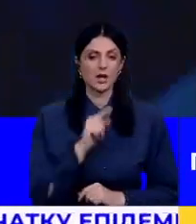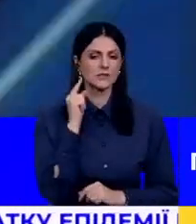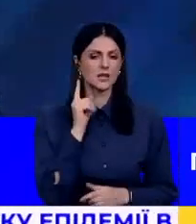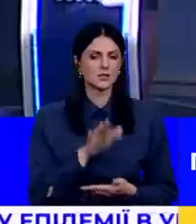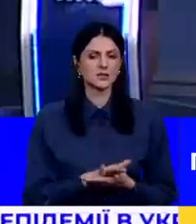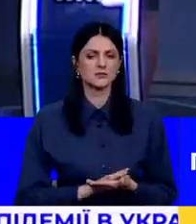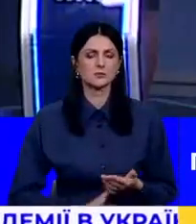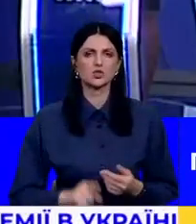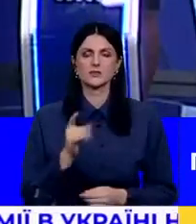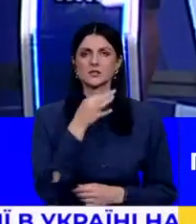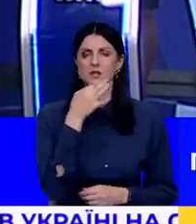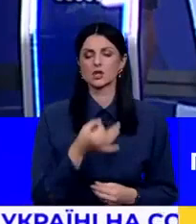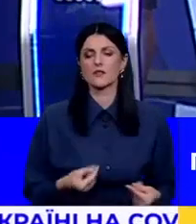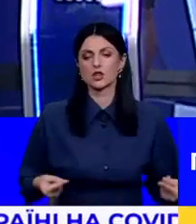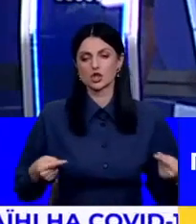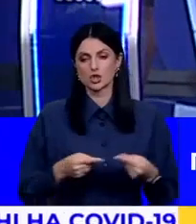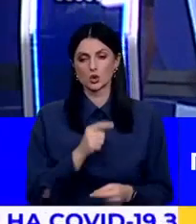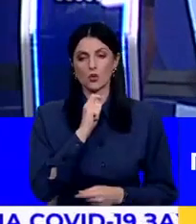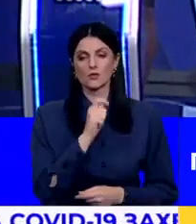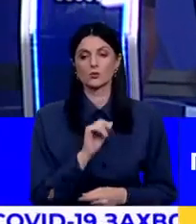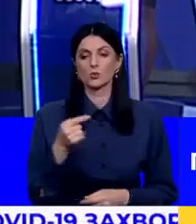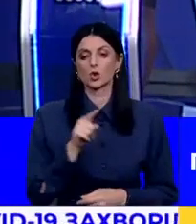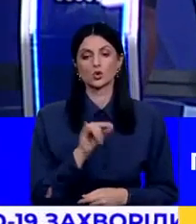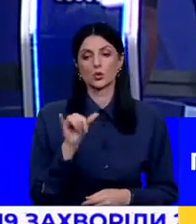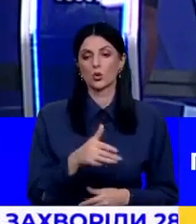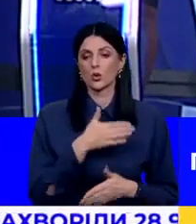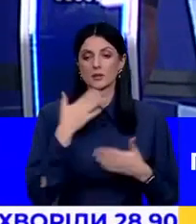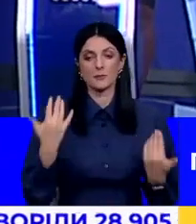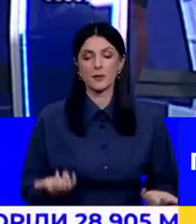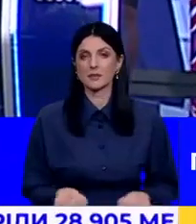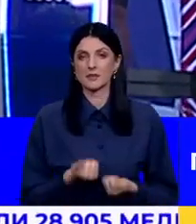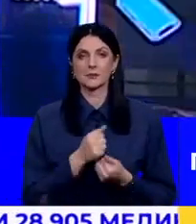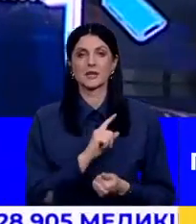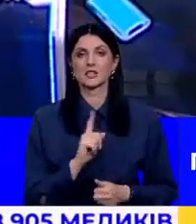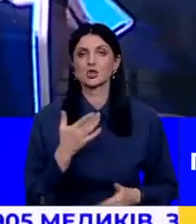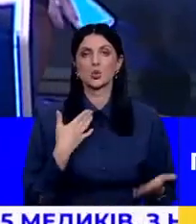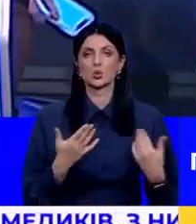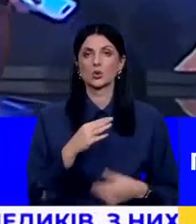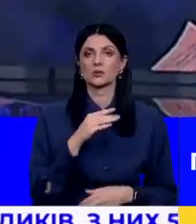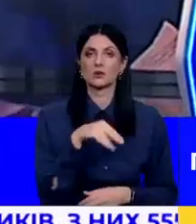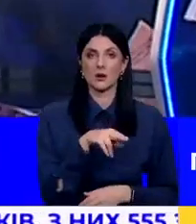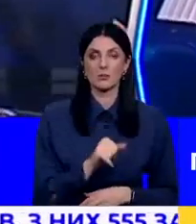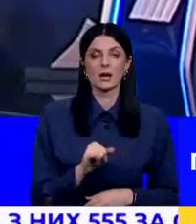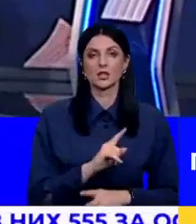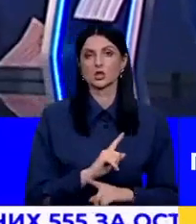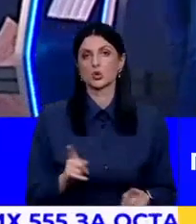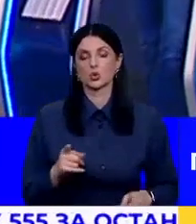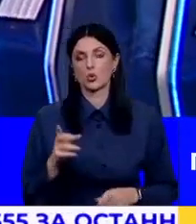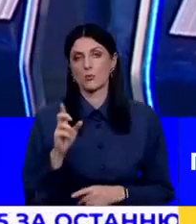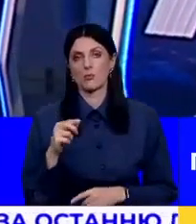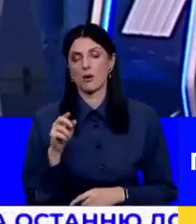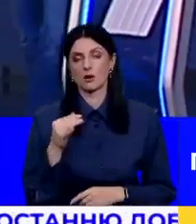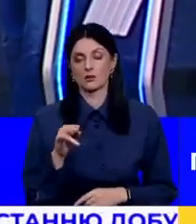він сказав чітко в інтерв'ю про те, що у нього немає підтримки ні щодо Трампа, ні щодо Байдена. Тобто... А